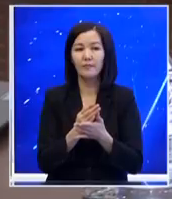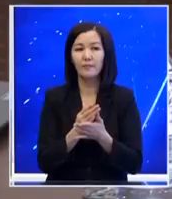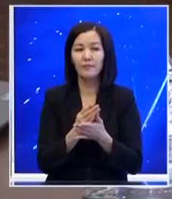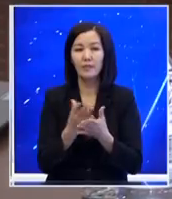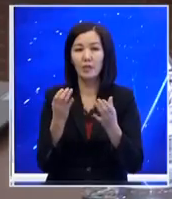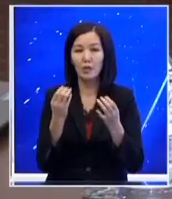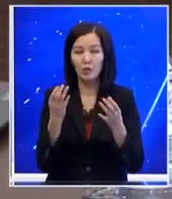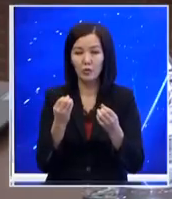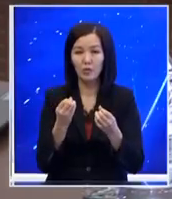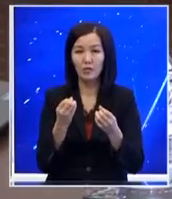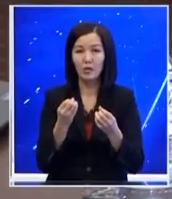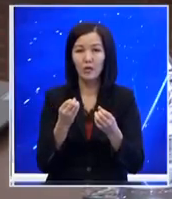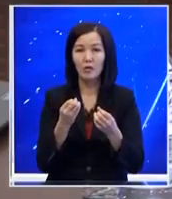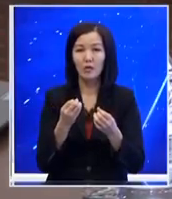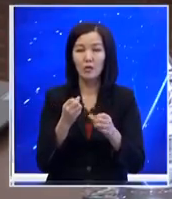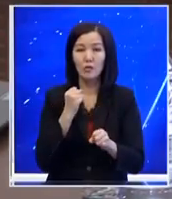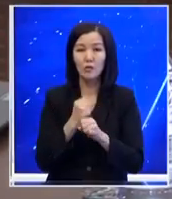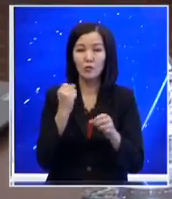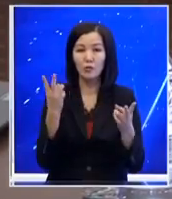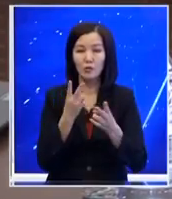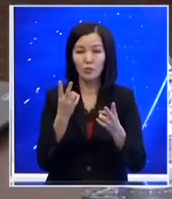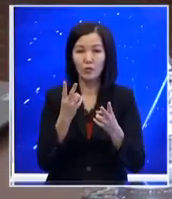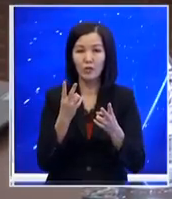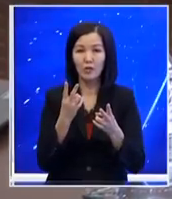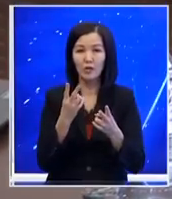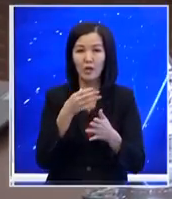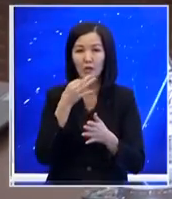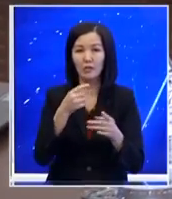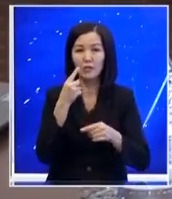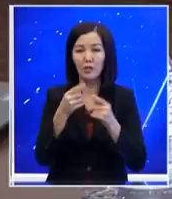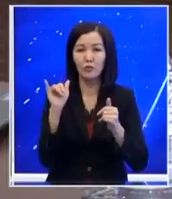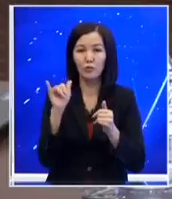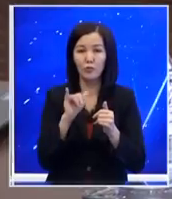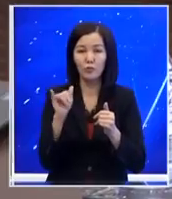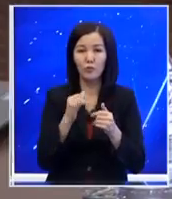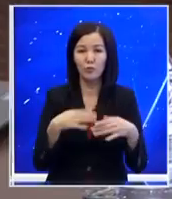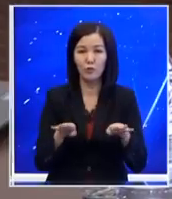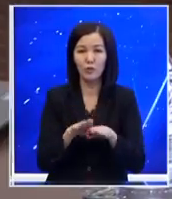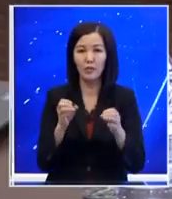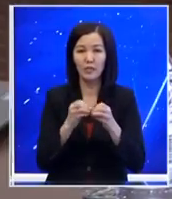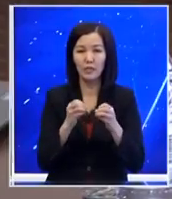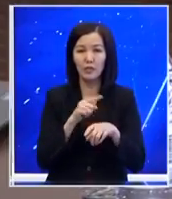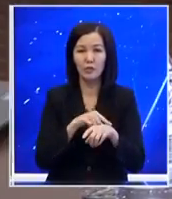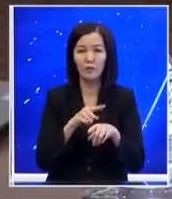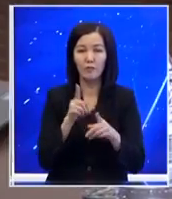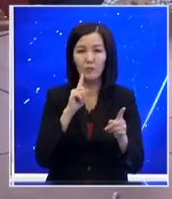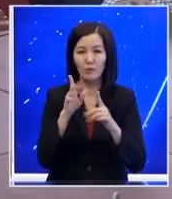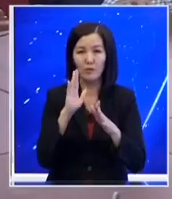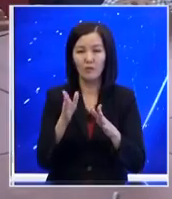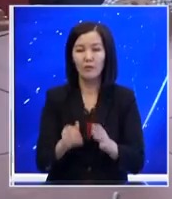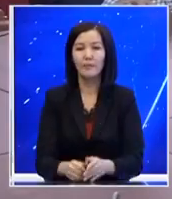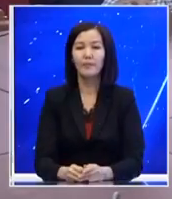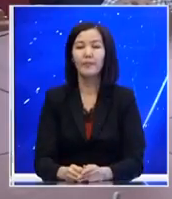относитесь, еще раз, вот, более жестче, пусть каждый это отчитается в следующую субботу, точно так же в 10 часов будете отчитываться.